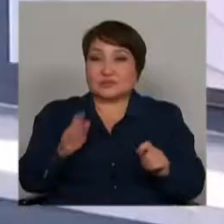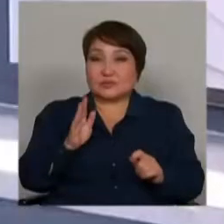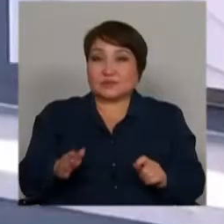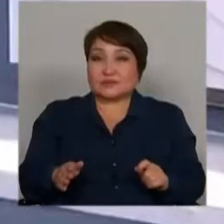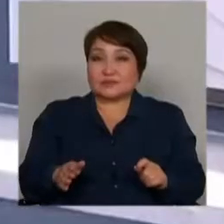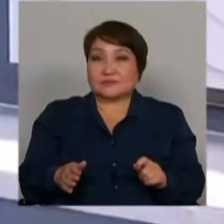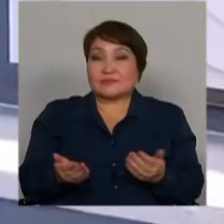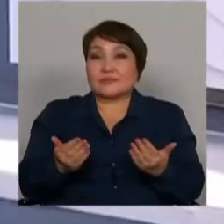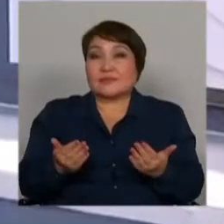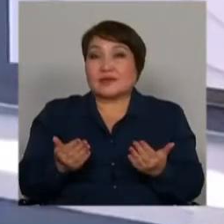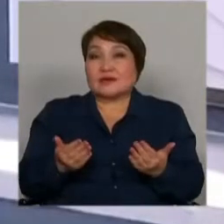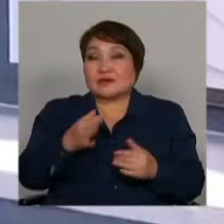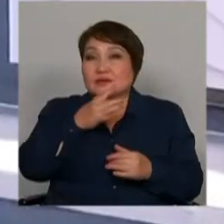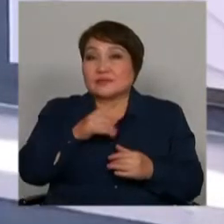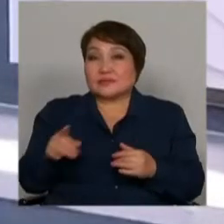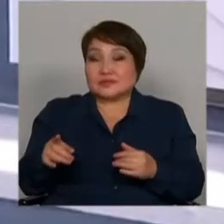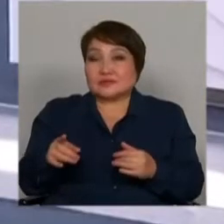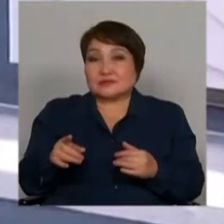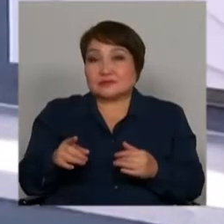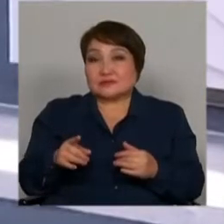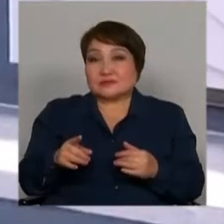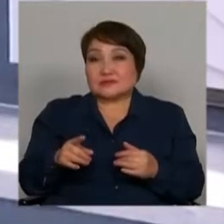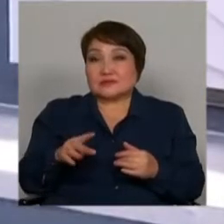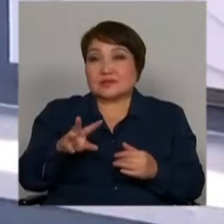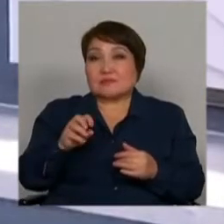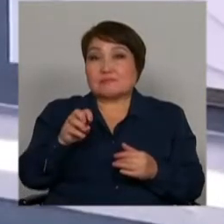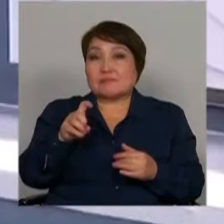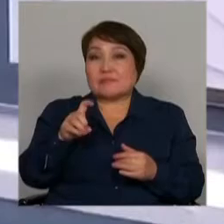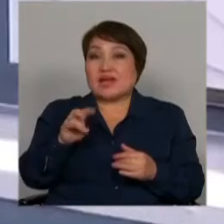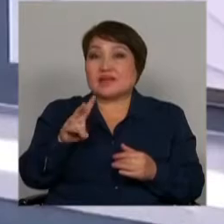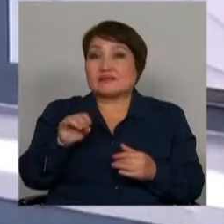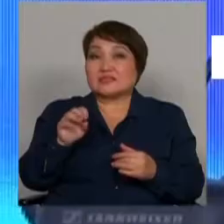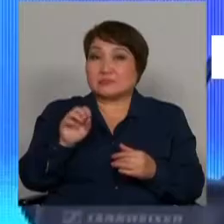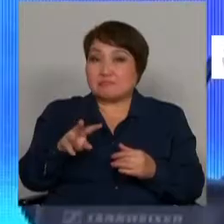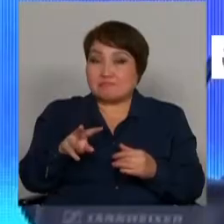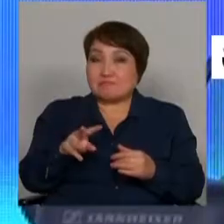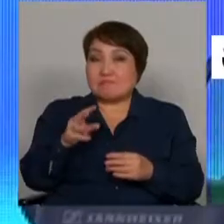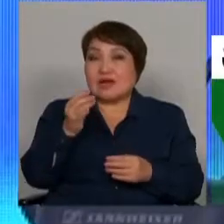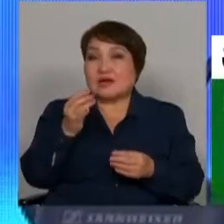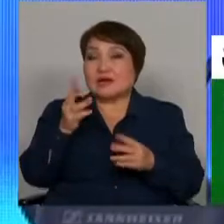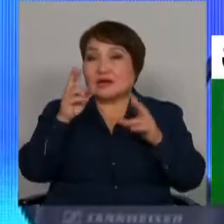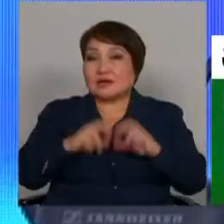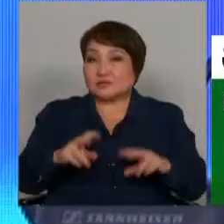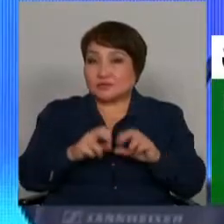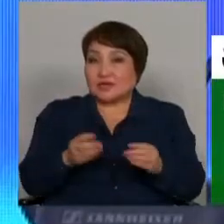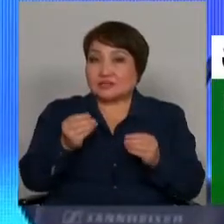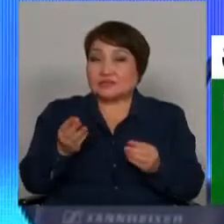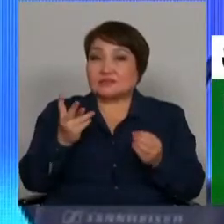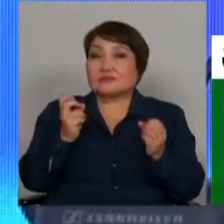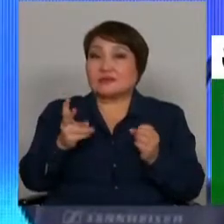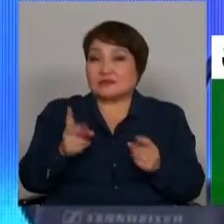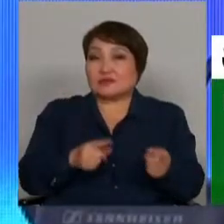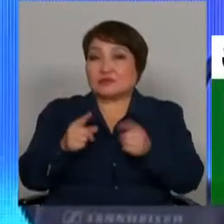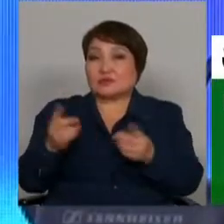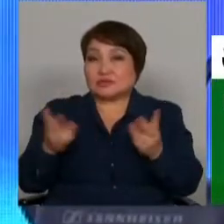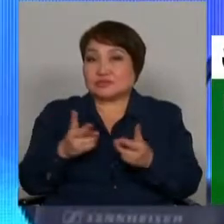В данный момент механизм обсуждается. Қазір механизм қарастырылып жатыр. Қаражатты қалай аудару қажет? Барлық тетіктерді